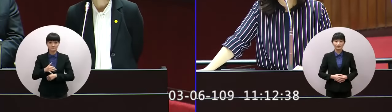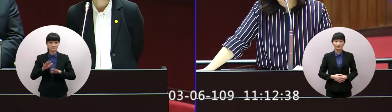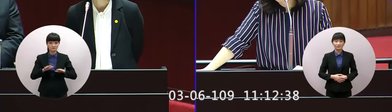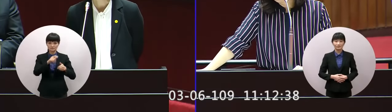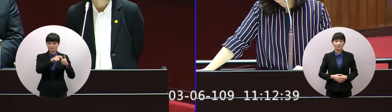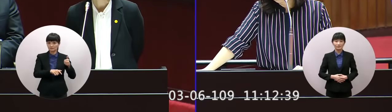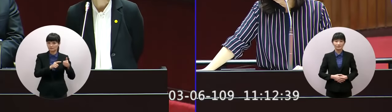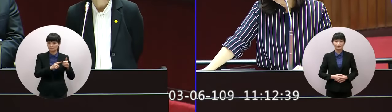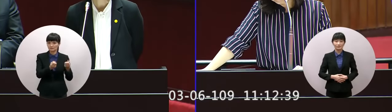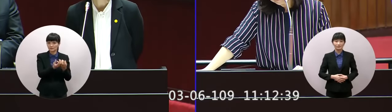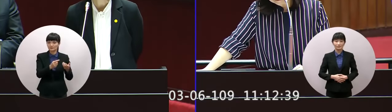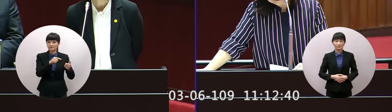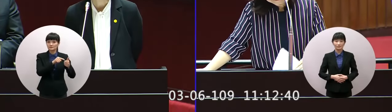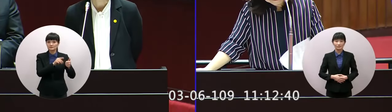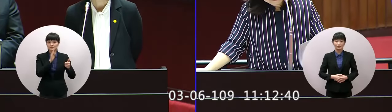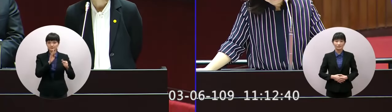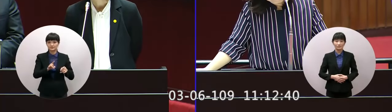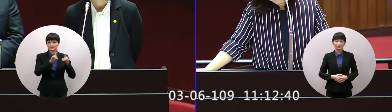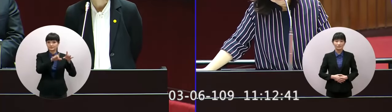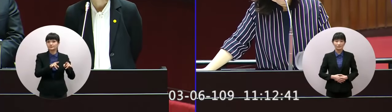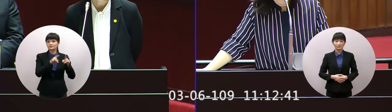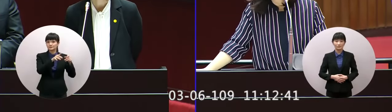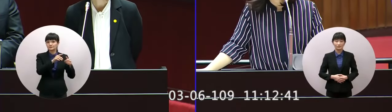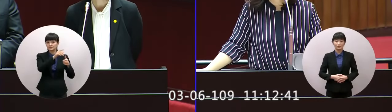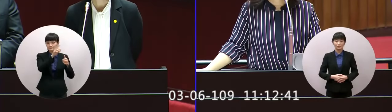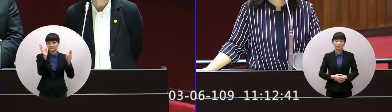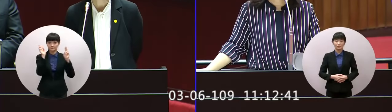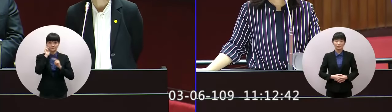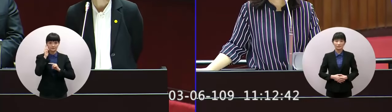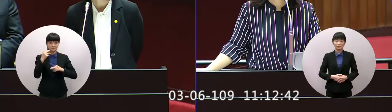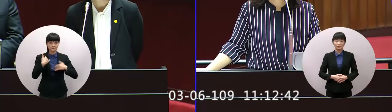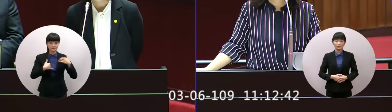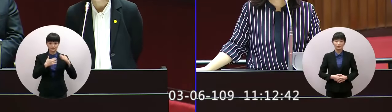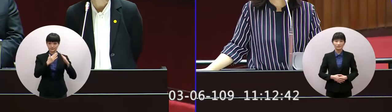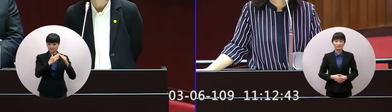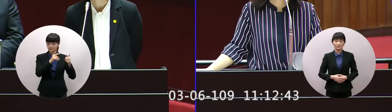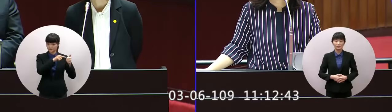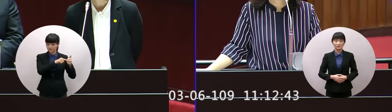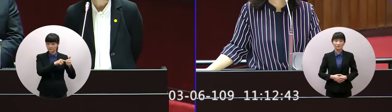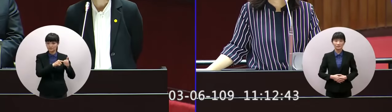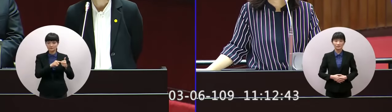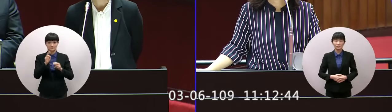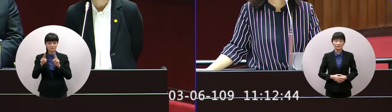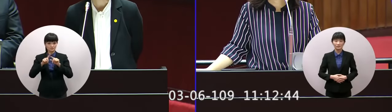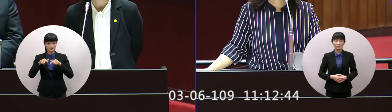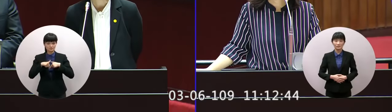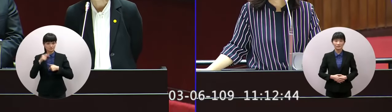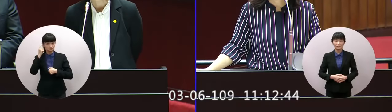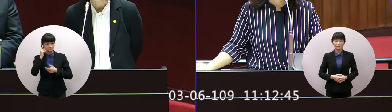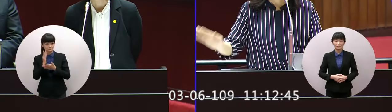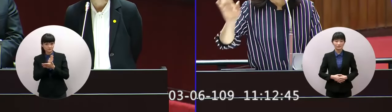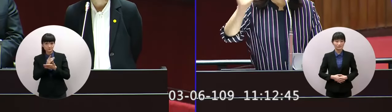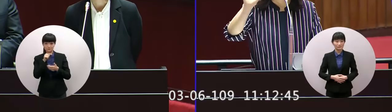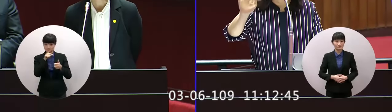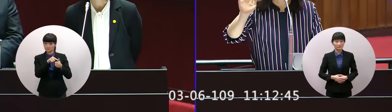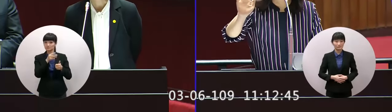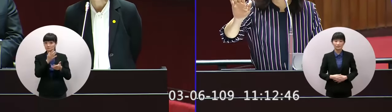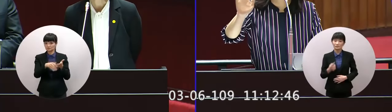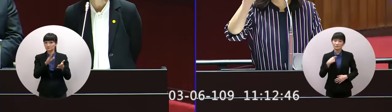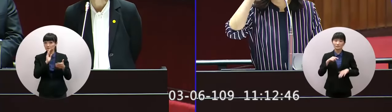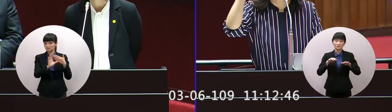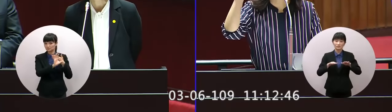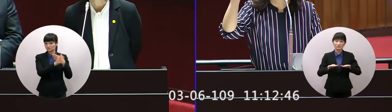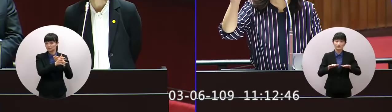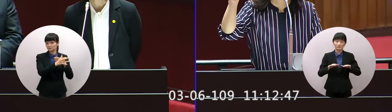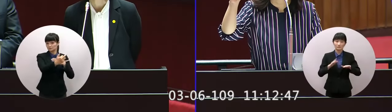他这个澳籍音乐家属于指挥中心初步昨天研判是境外感染一路了哈。那 所以我